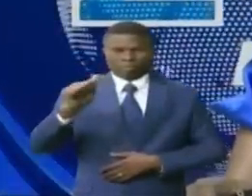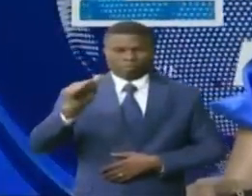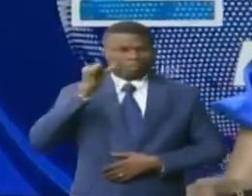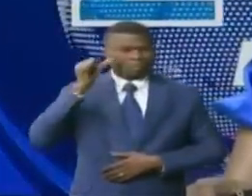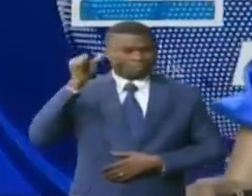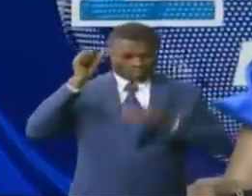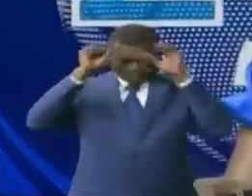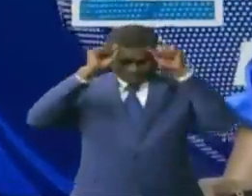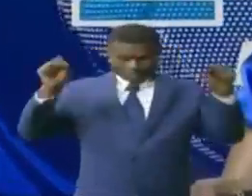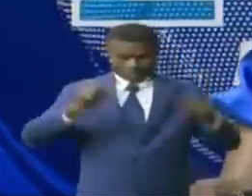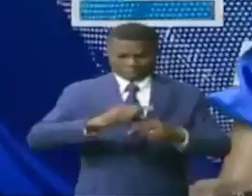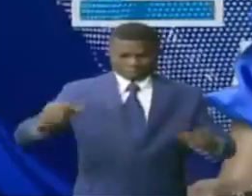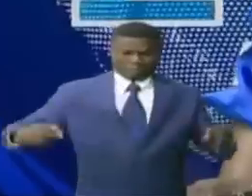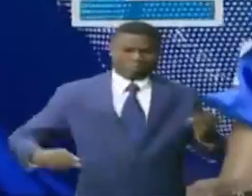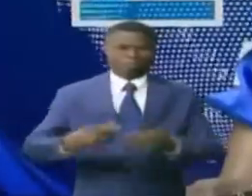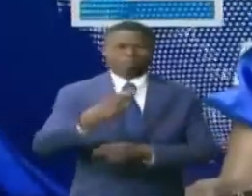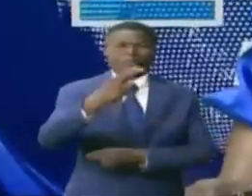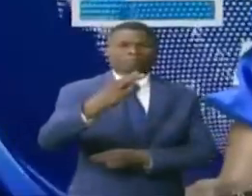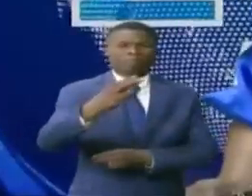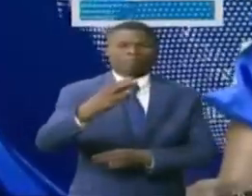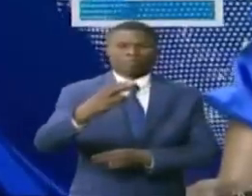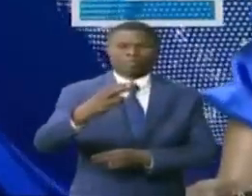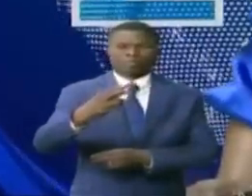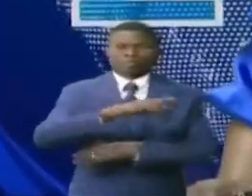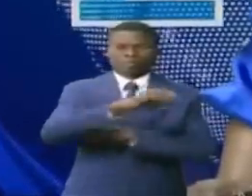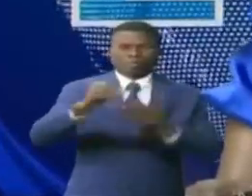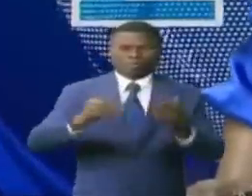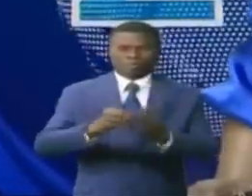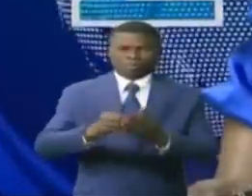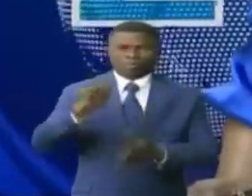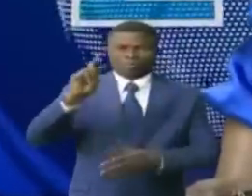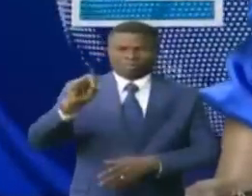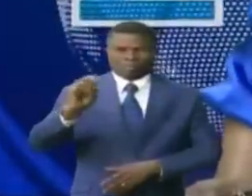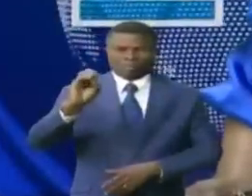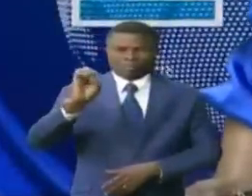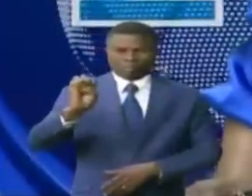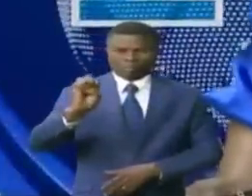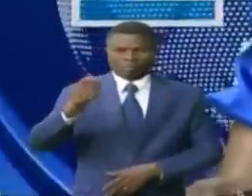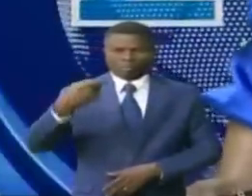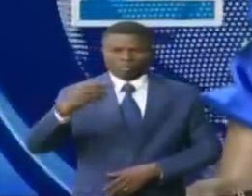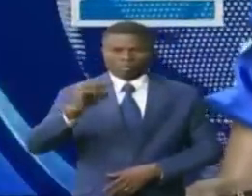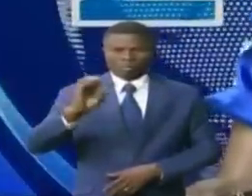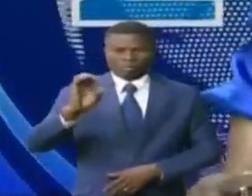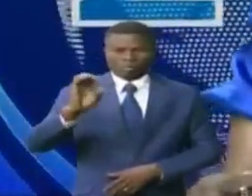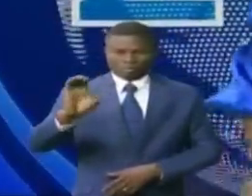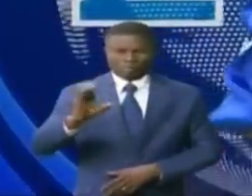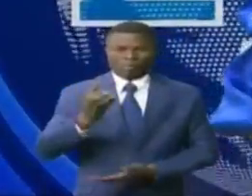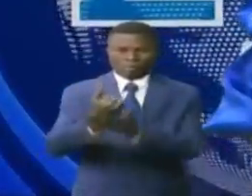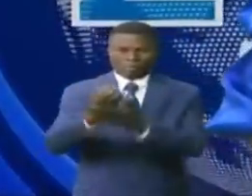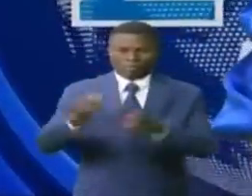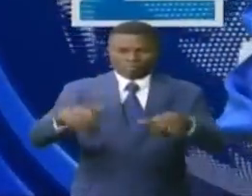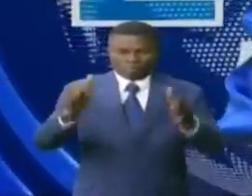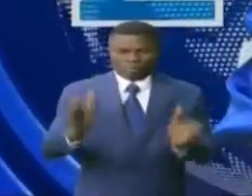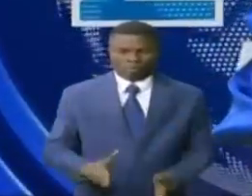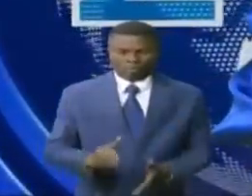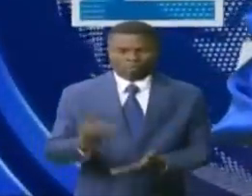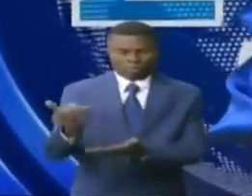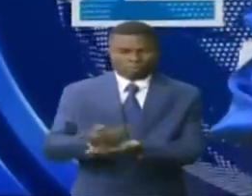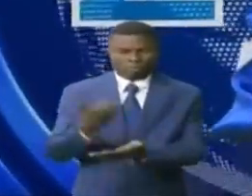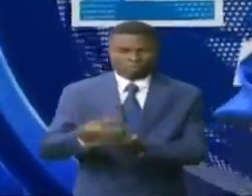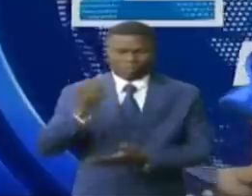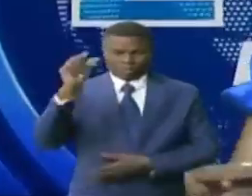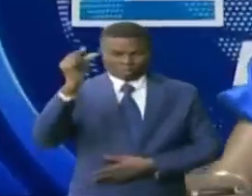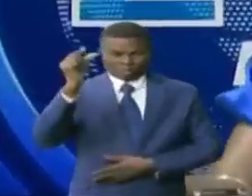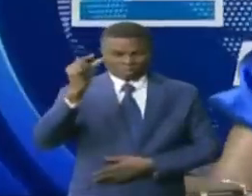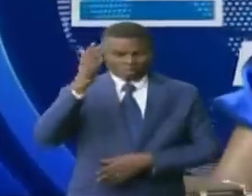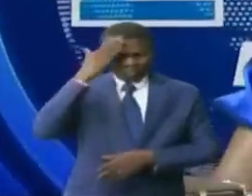la République a coupé le ruban symbolique du centre des négoces qui permettra aux creuseurs artisanaux d'en savoir